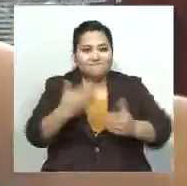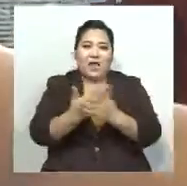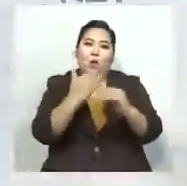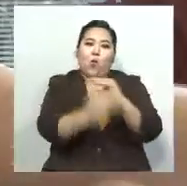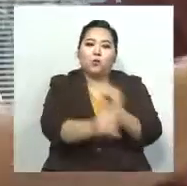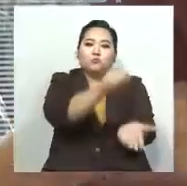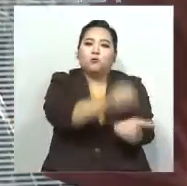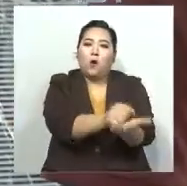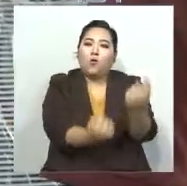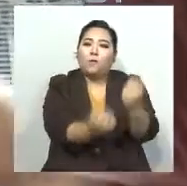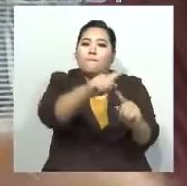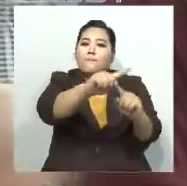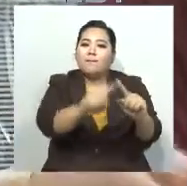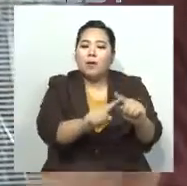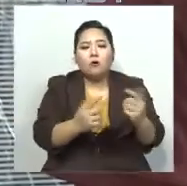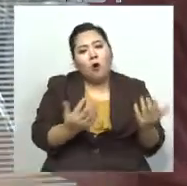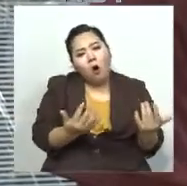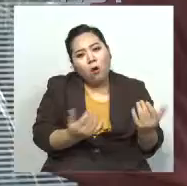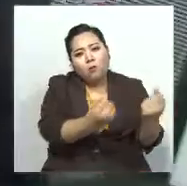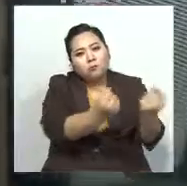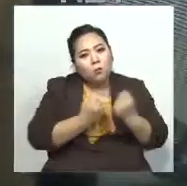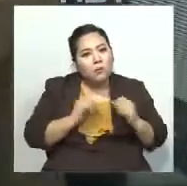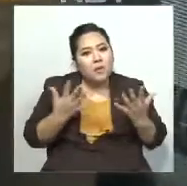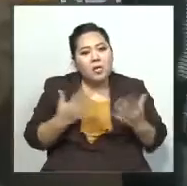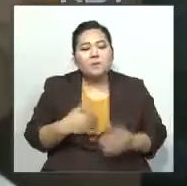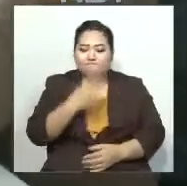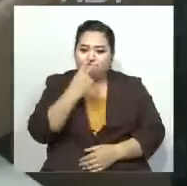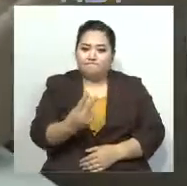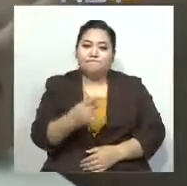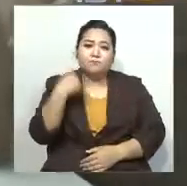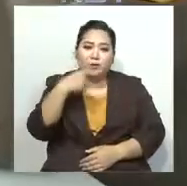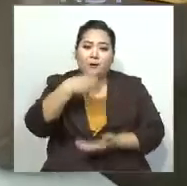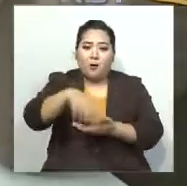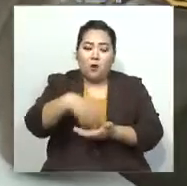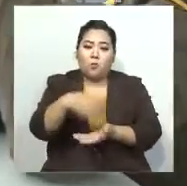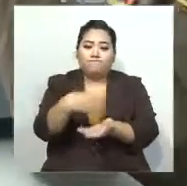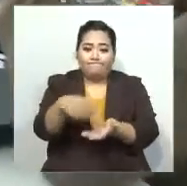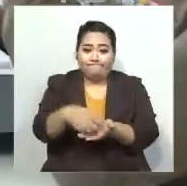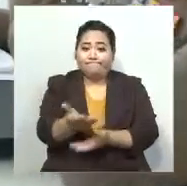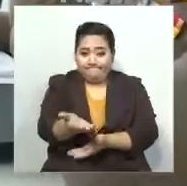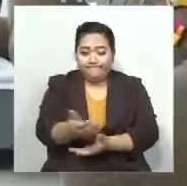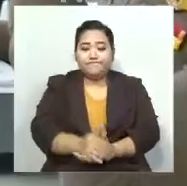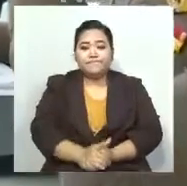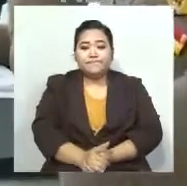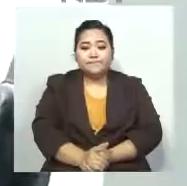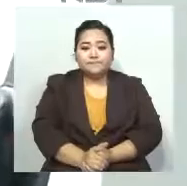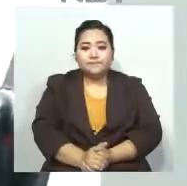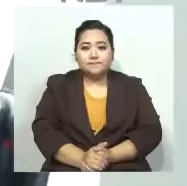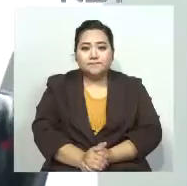ากโอนไปจองนะฮะก็กลับไม่ได้รถนะครับเดี๋ยวลองไปฟังเสียงของผู้เสียหายอธิบายรายละเอียดต่างๆของเคสนี้กัน